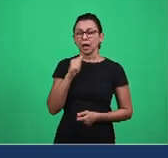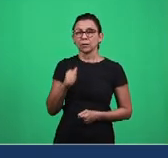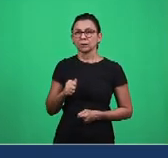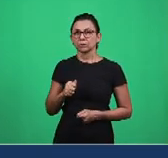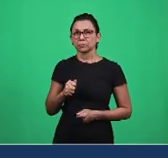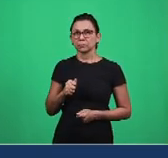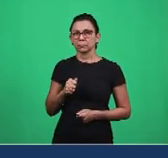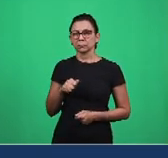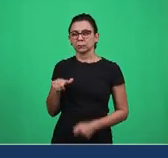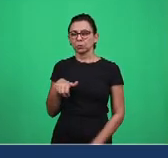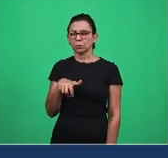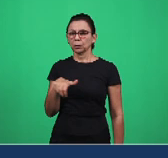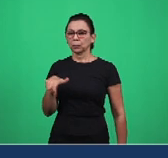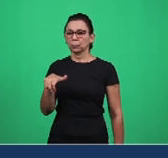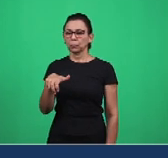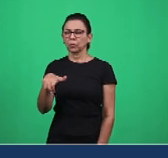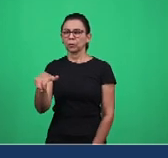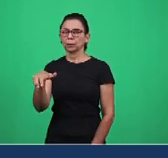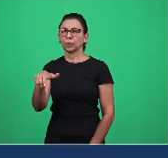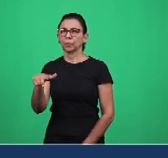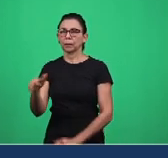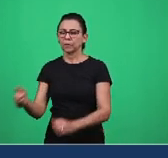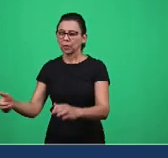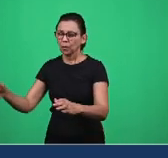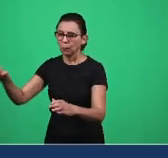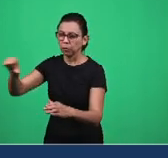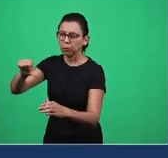remontée. Cela parle de l'Église. Dans les deux